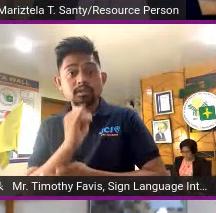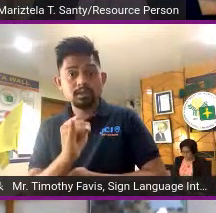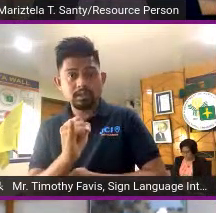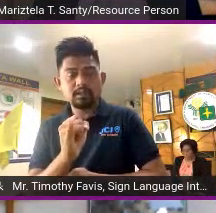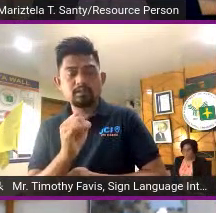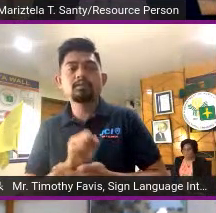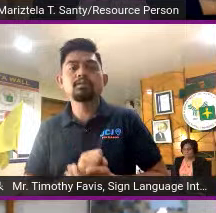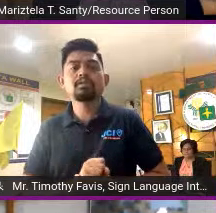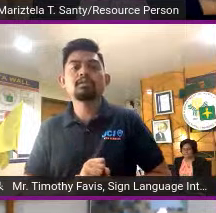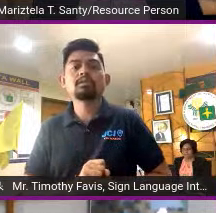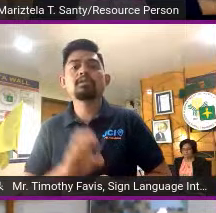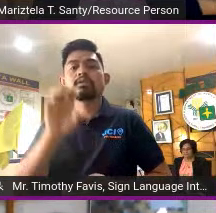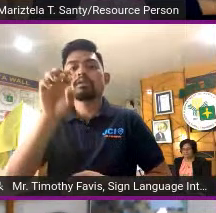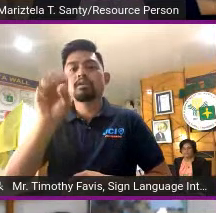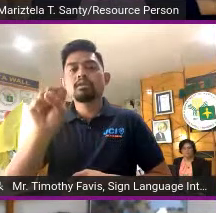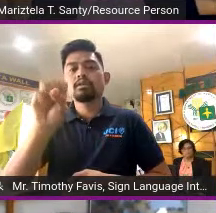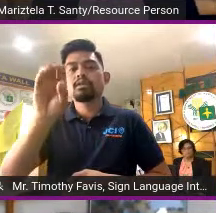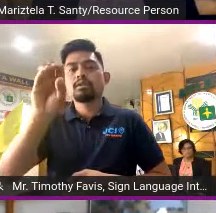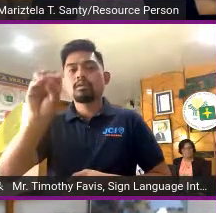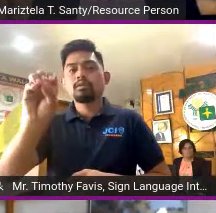Is SOG okay daw po?